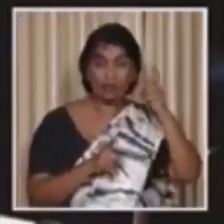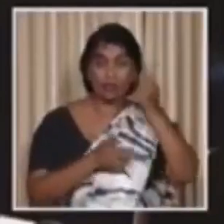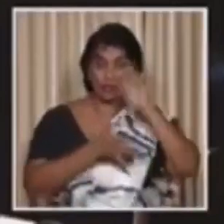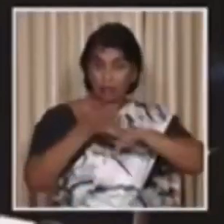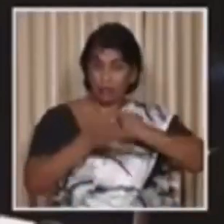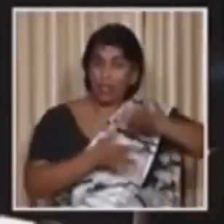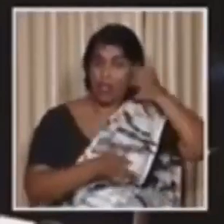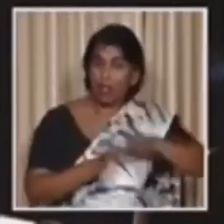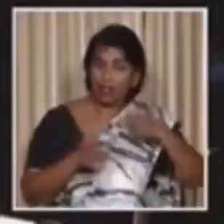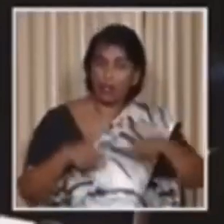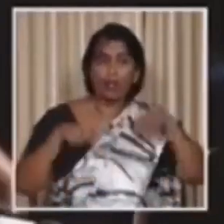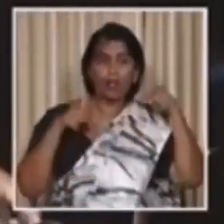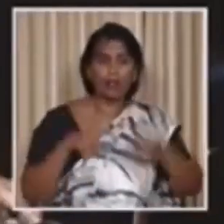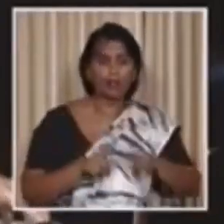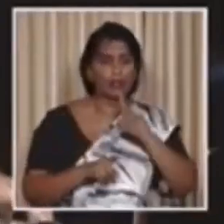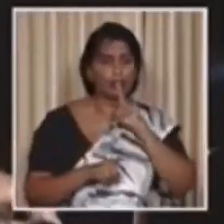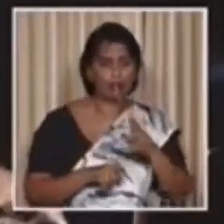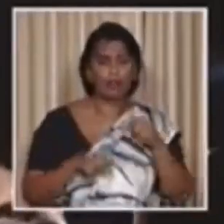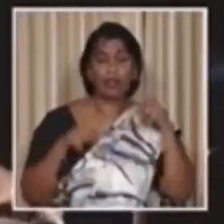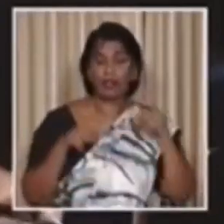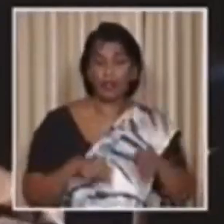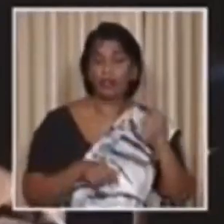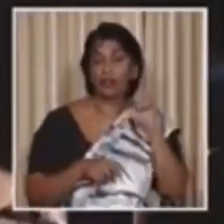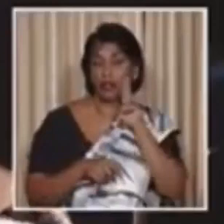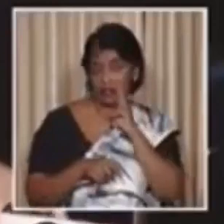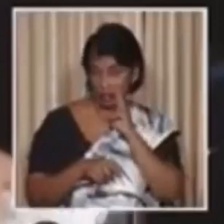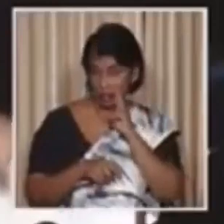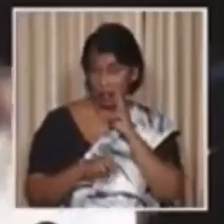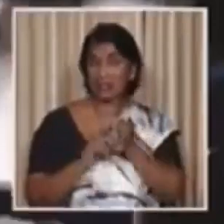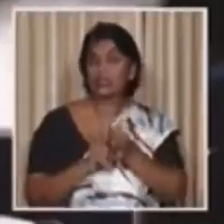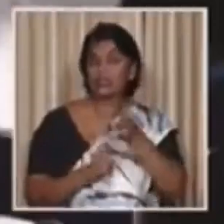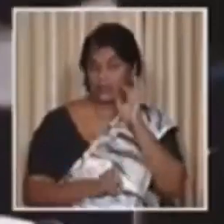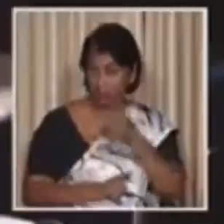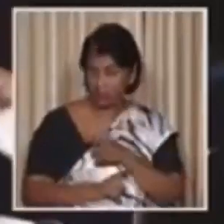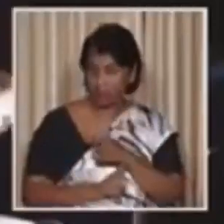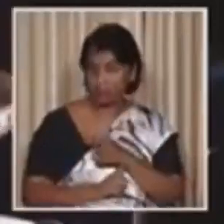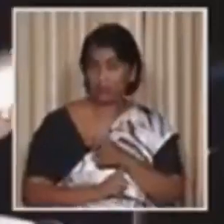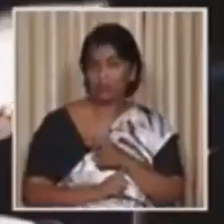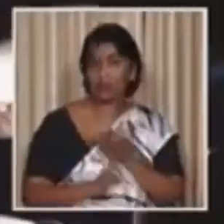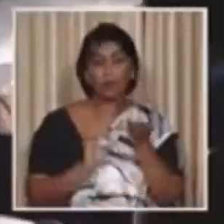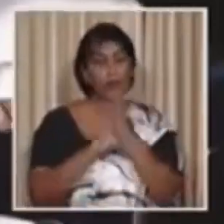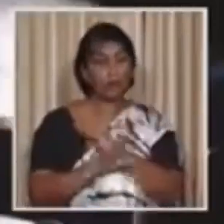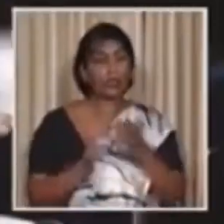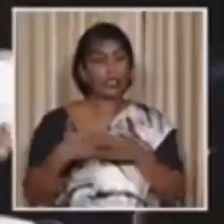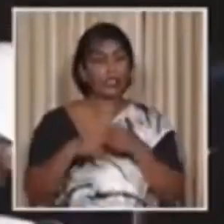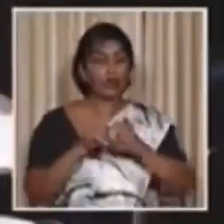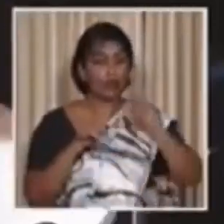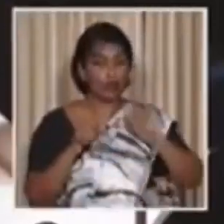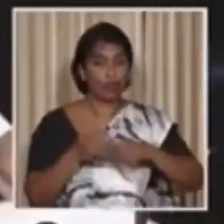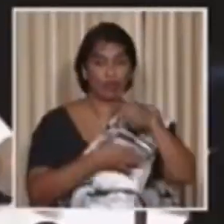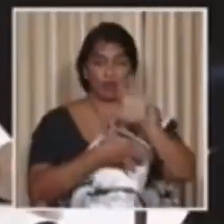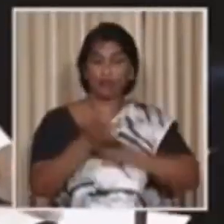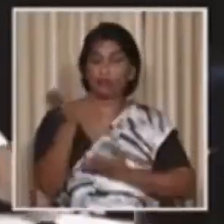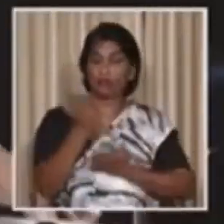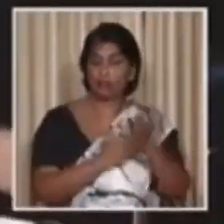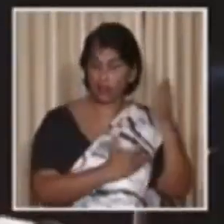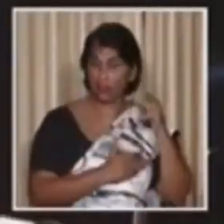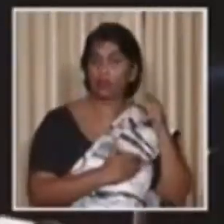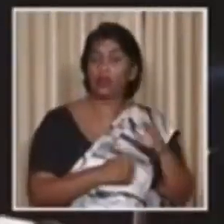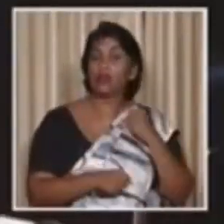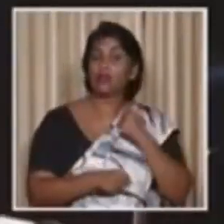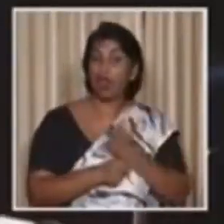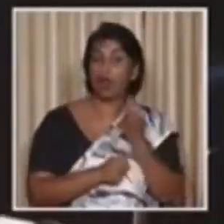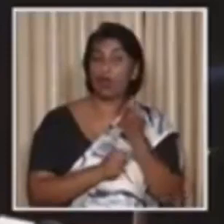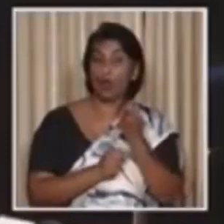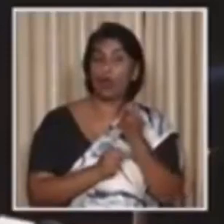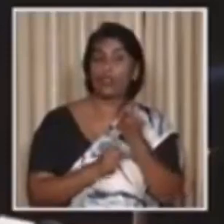සම්මත කරලා දැන් මොකද්ද කියන්නේ? දැන් රනිල් වික්‍රමසිංහ ජනාධිපතිතුමා පෞගේ දා කැබිනට් මණ්ඩලයට කැබිනට් පත්‍රිකාවක් දානවා රාජ්‍ය